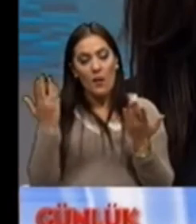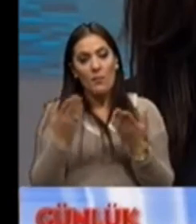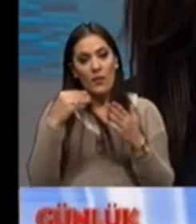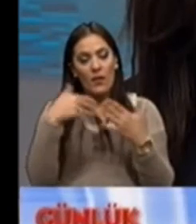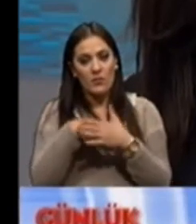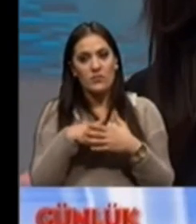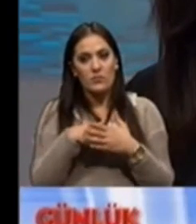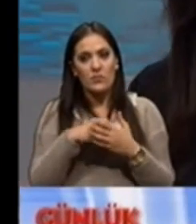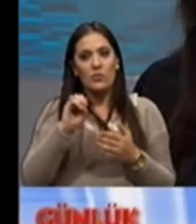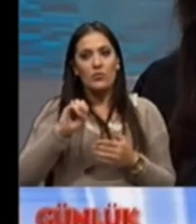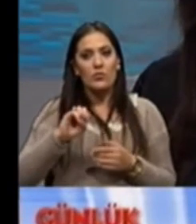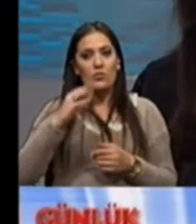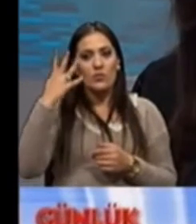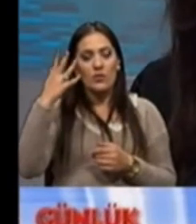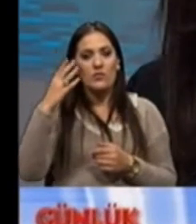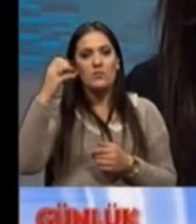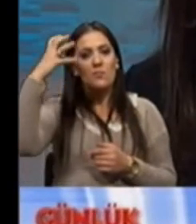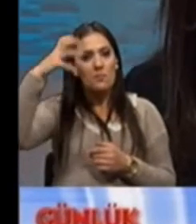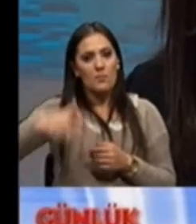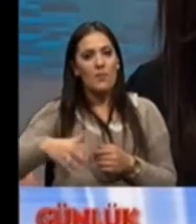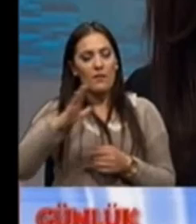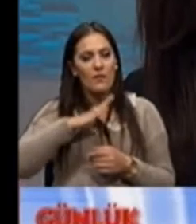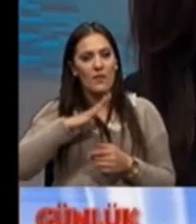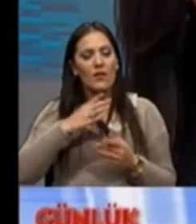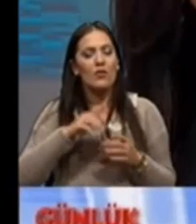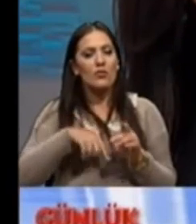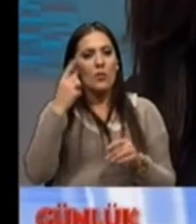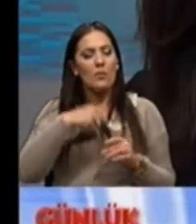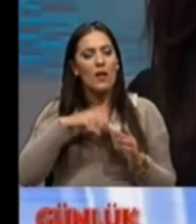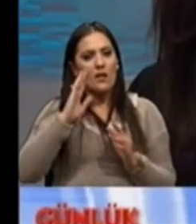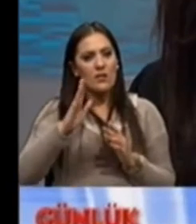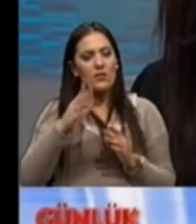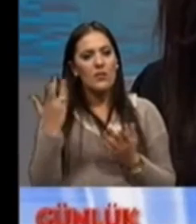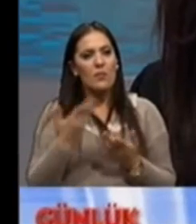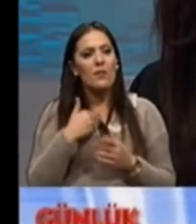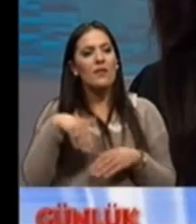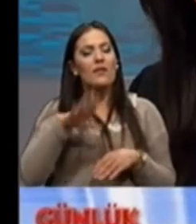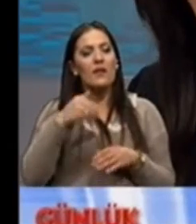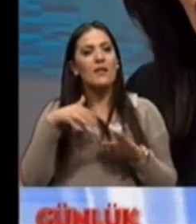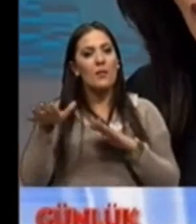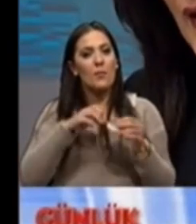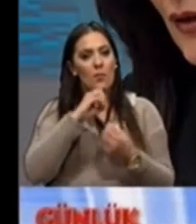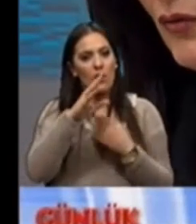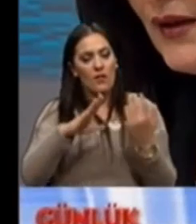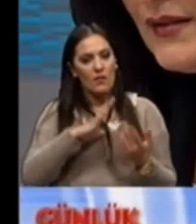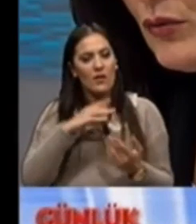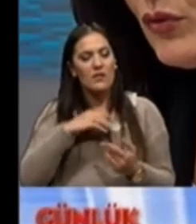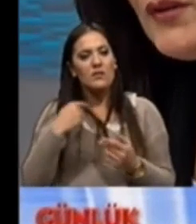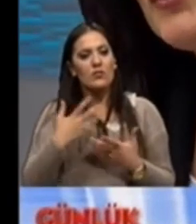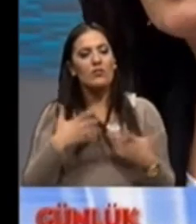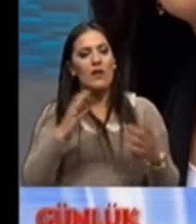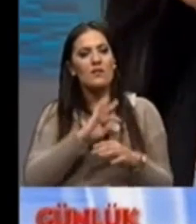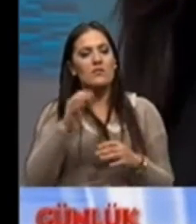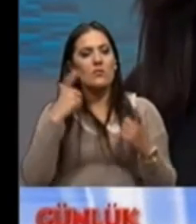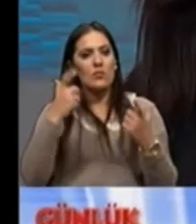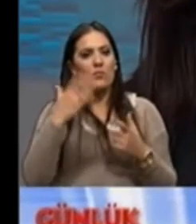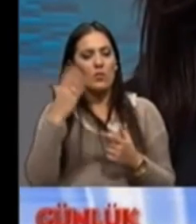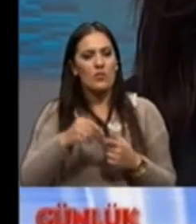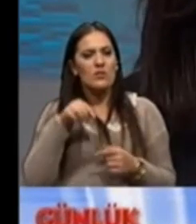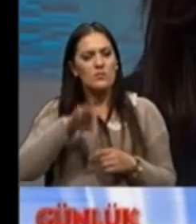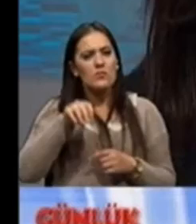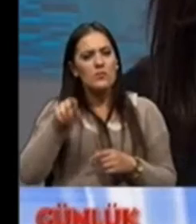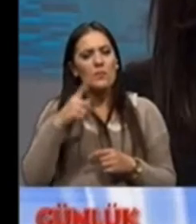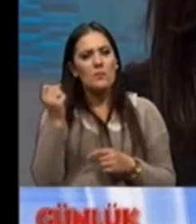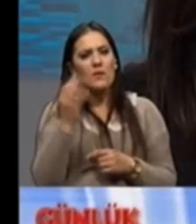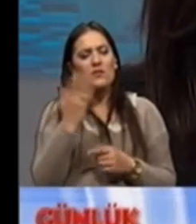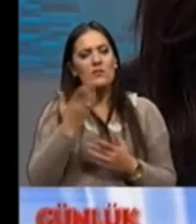güneş hani batıyorsa, normal seyrinde gidiyorsa her şey güzel ama değilse, deprem olayı var. Yine güvensizlik ortamı oluyor. Şimdi şöyle birkaç söylemek istiyorum, vurgulamak